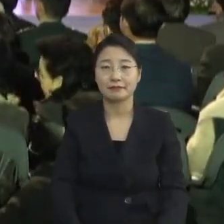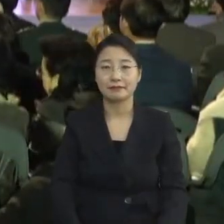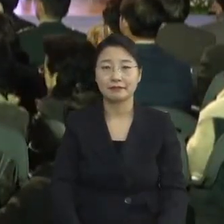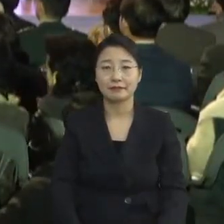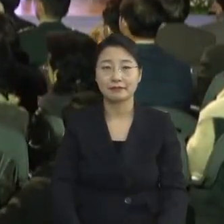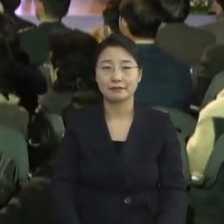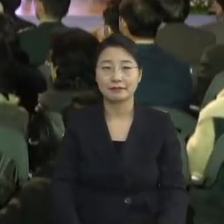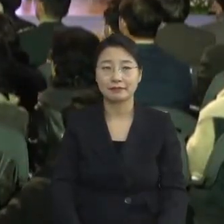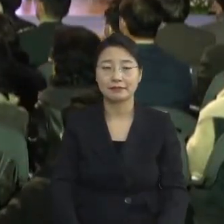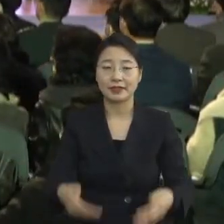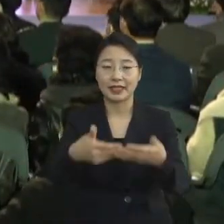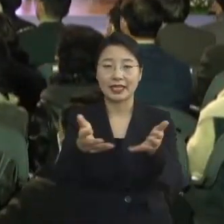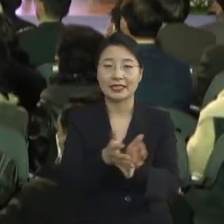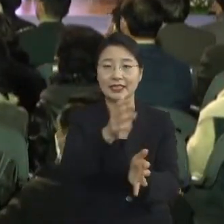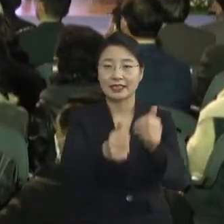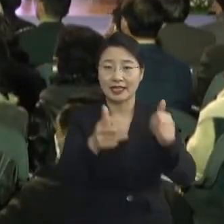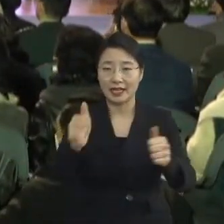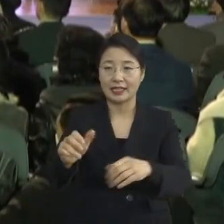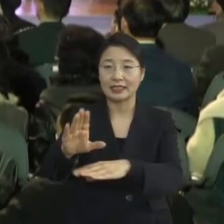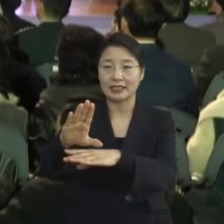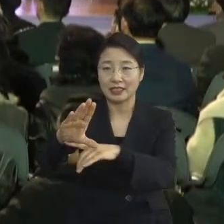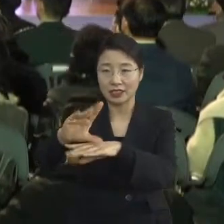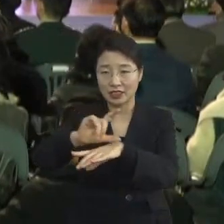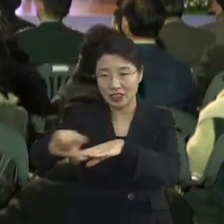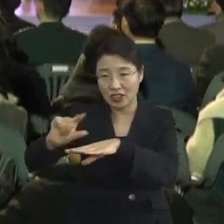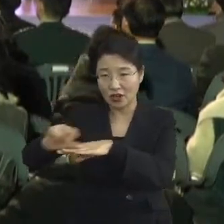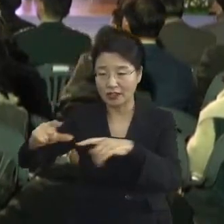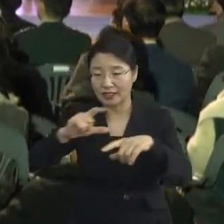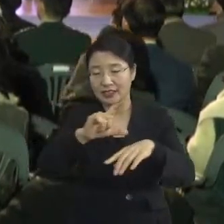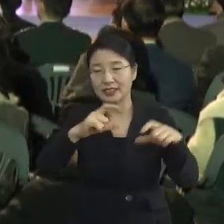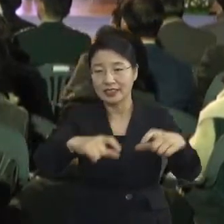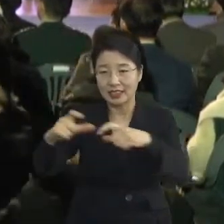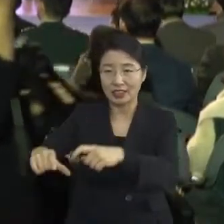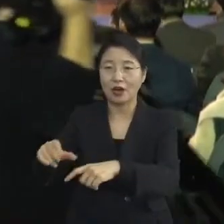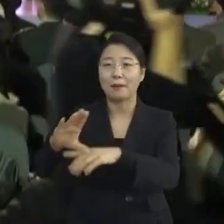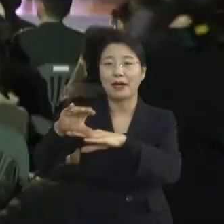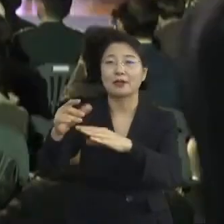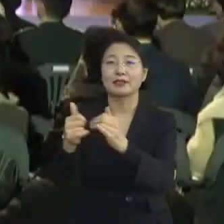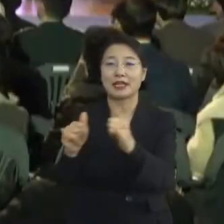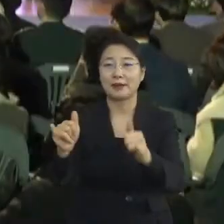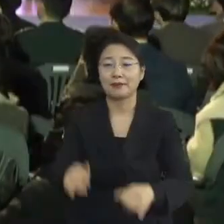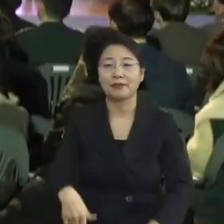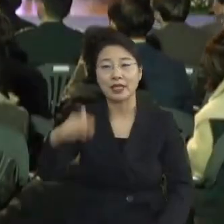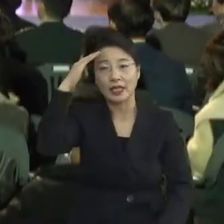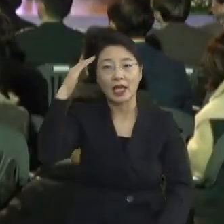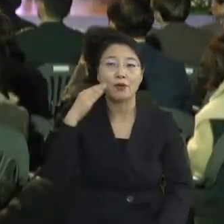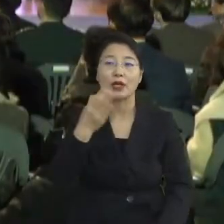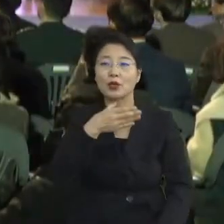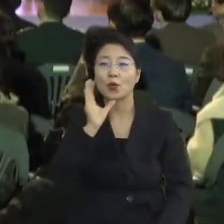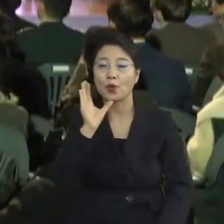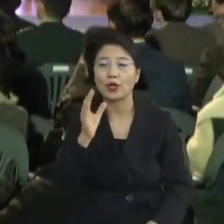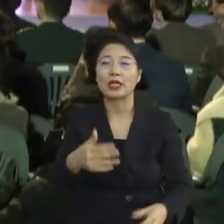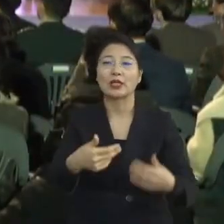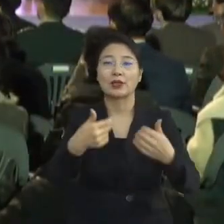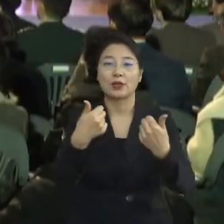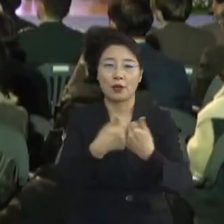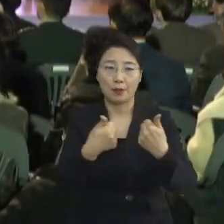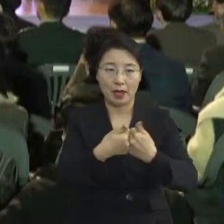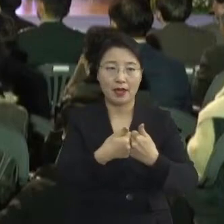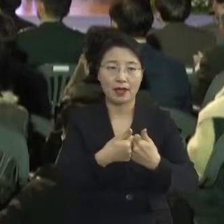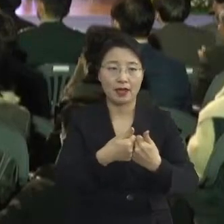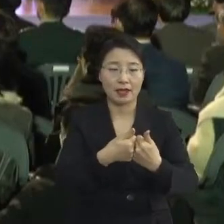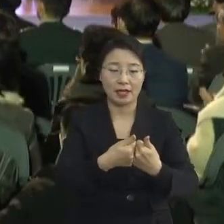다음은 단체장 및 지역 원로님들을 소개해드리겠습니다. 대한노인회 동대문구지회 이도영